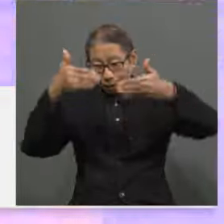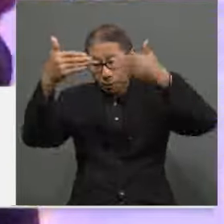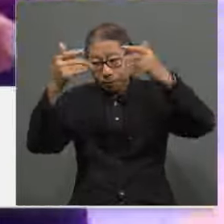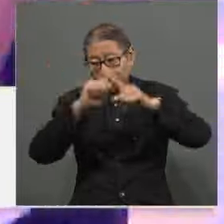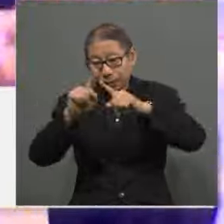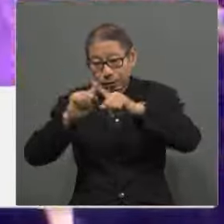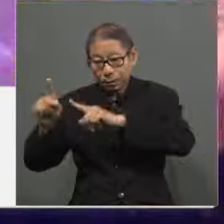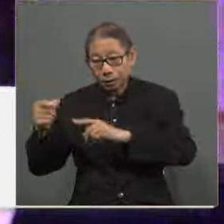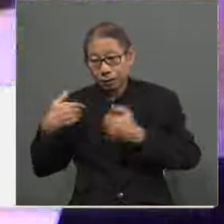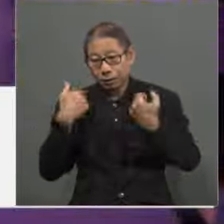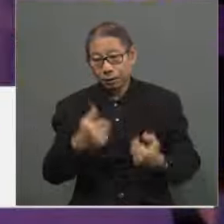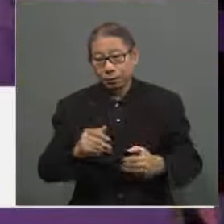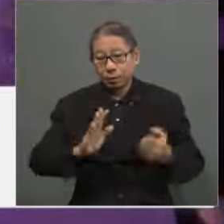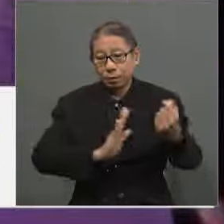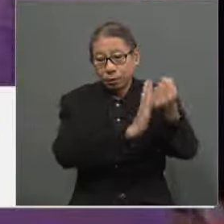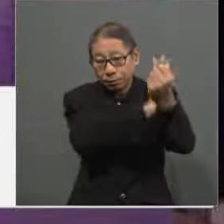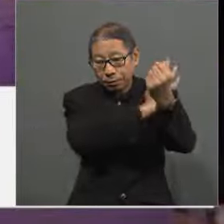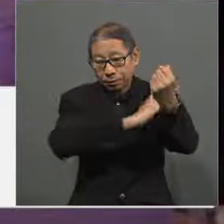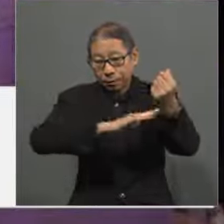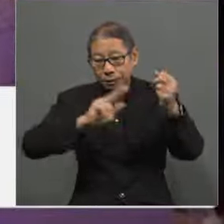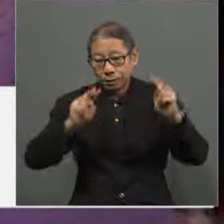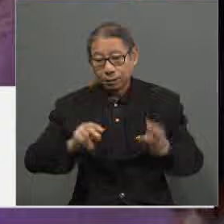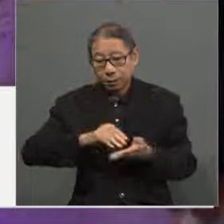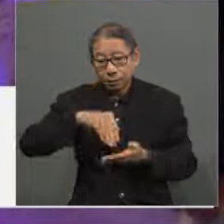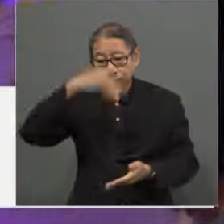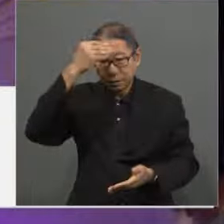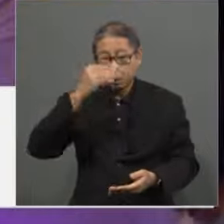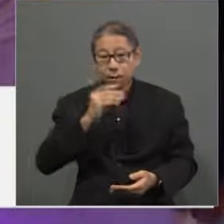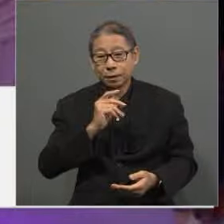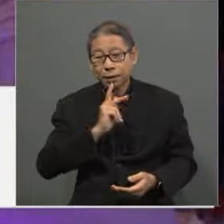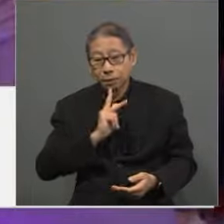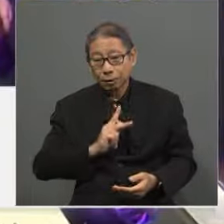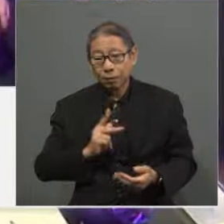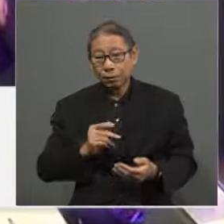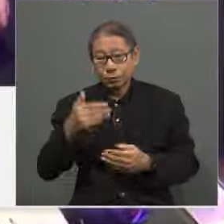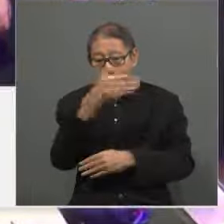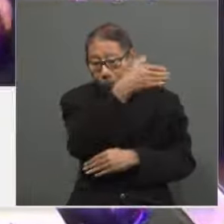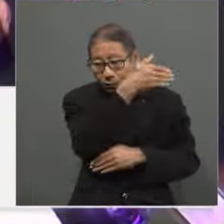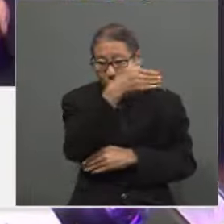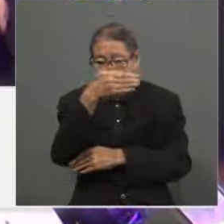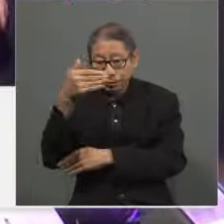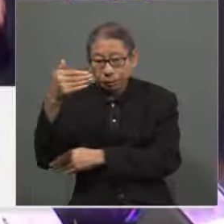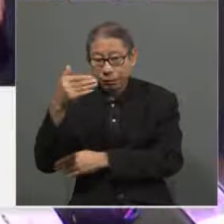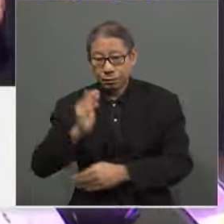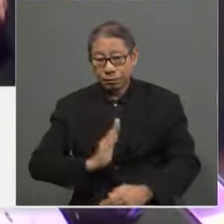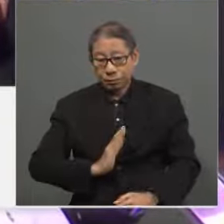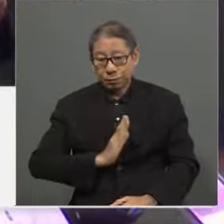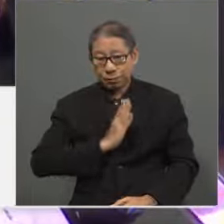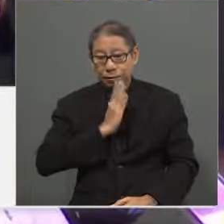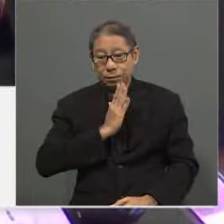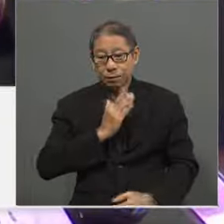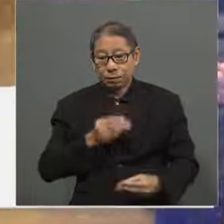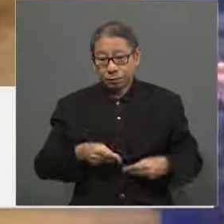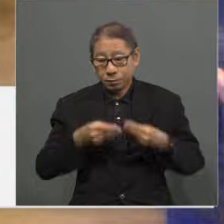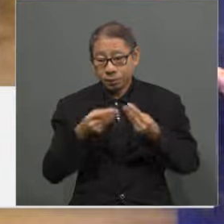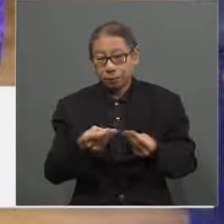ทั้งการบรรเลงเพลงจากศิษย์เก่าแล้วก็นักศึกษาปัจจุบันขบวนเชิญธงเกียรติยศของแต่ละคณะเป็นต้นครับ